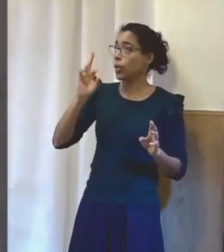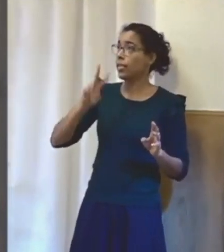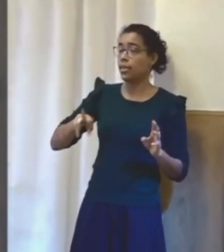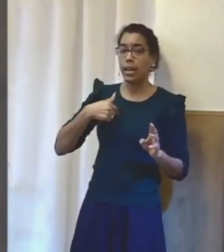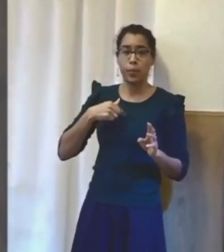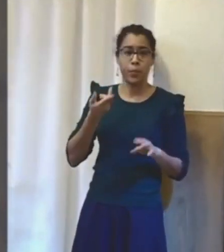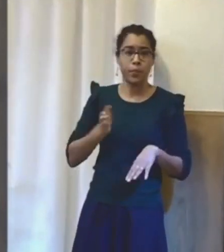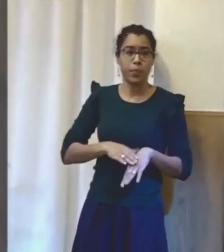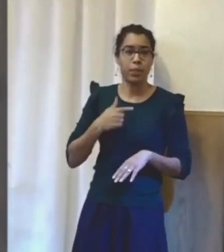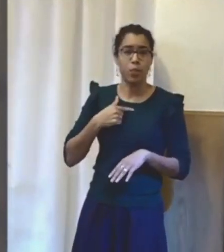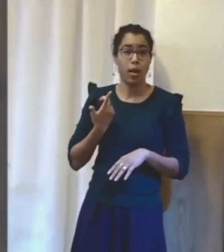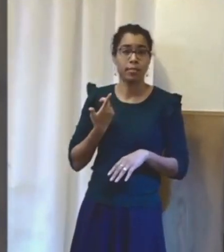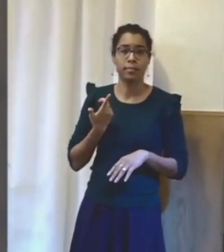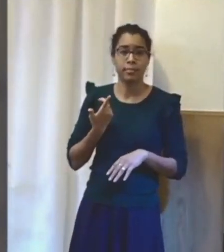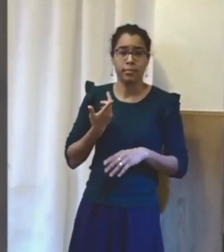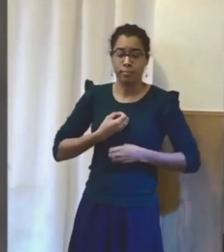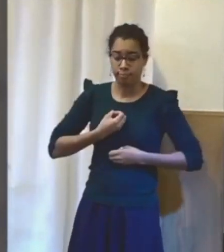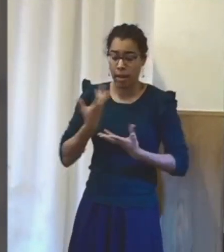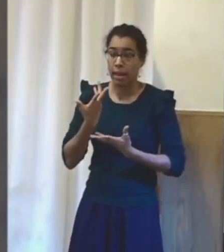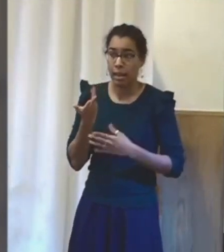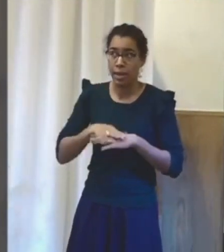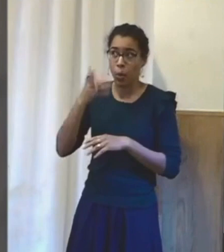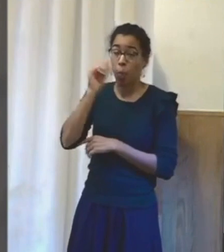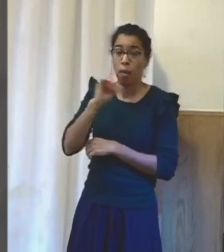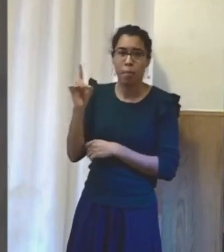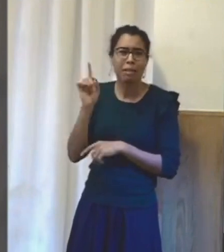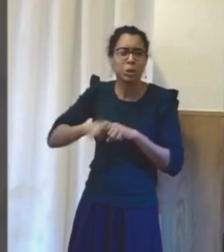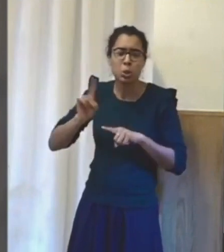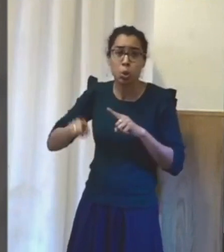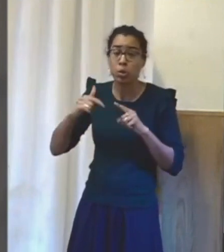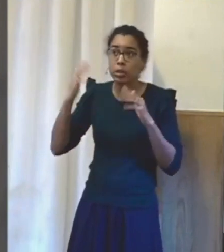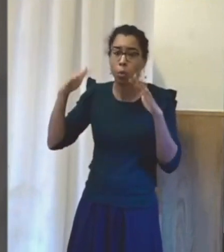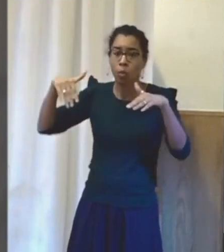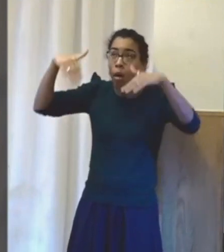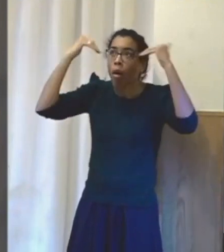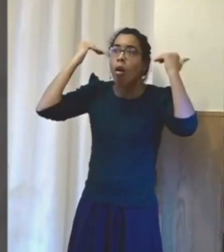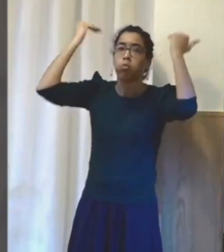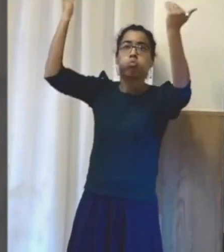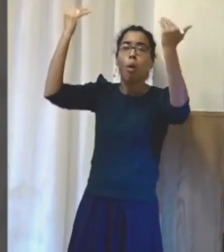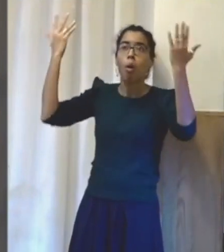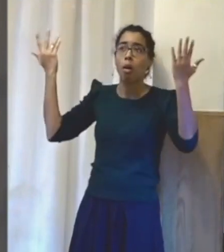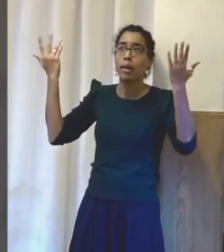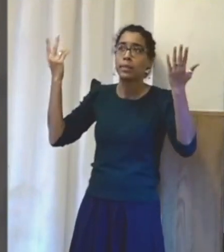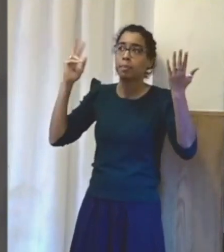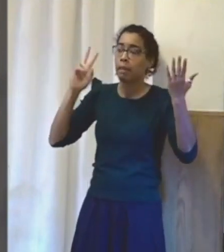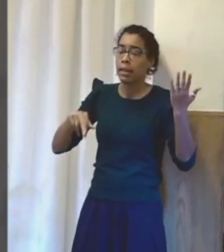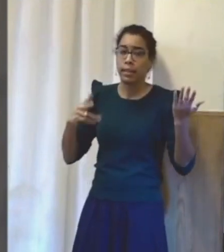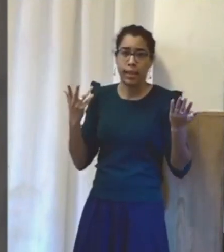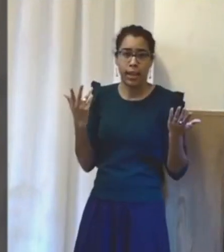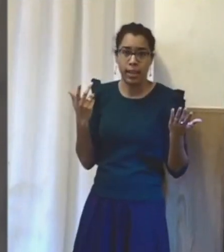j'ai parlé, sans les comprendre, de merveilles qui me dépassent. Et je ne conçois